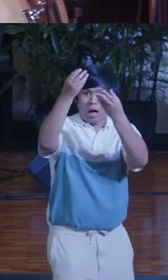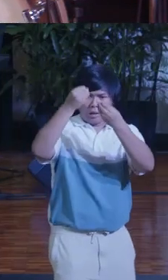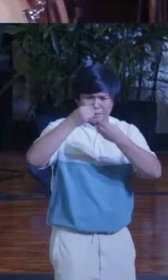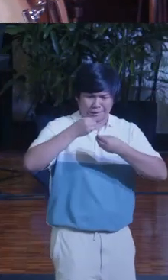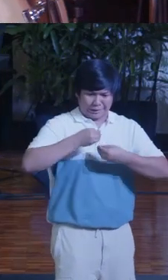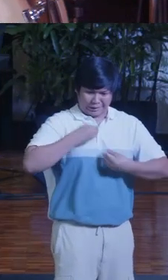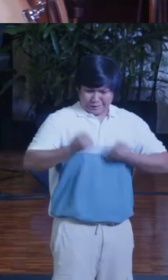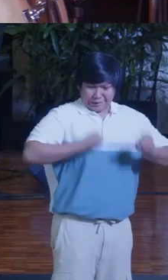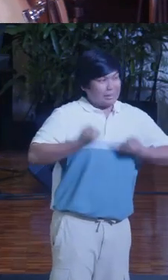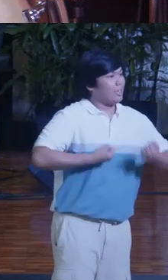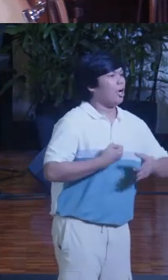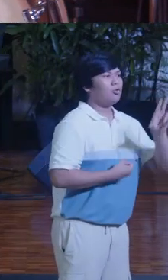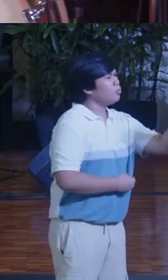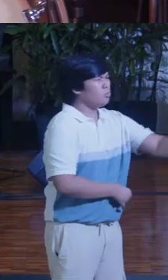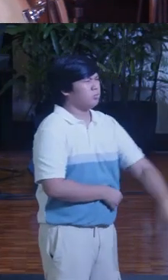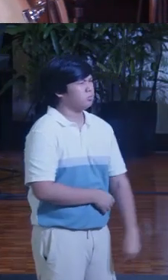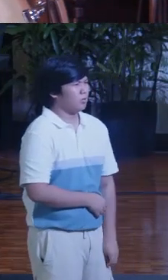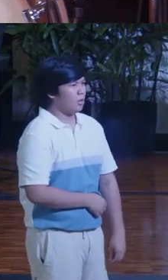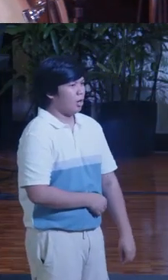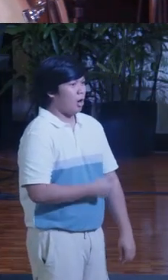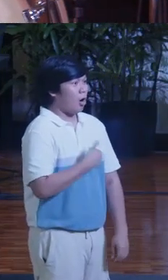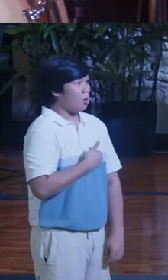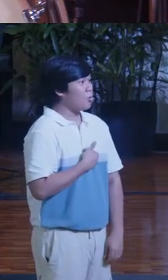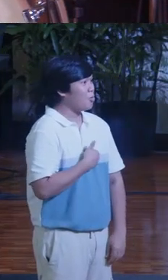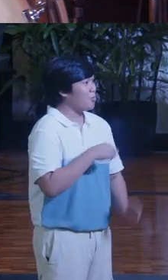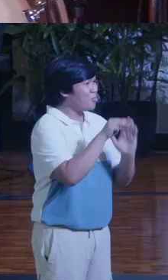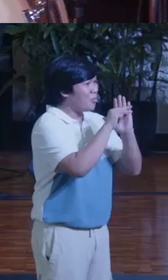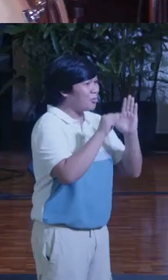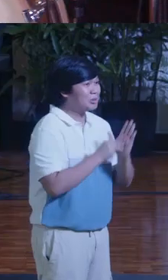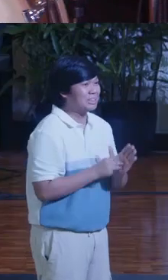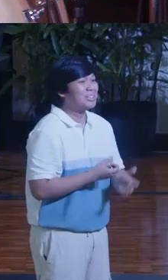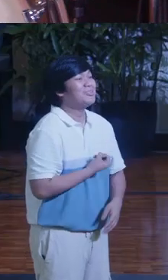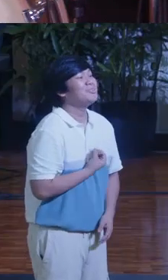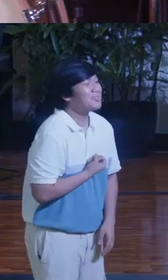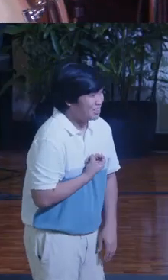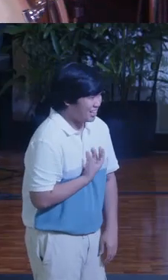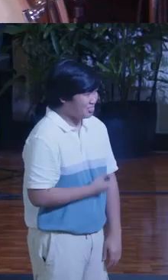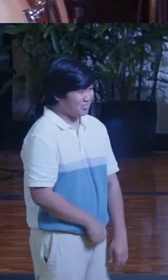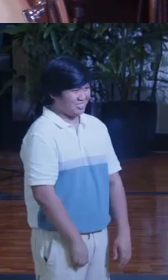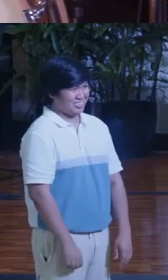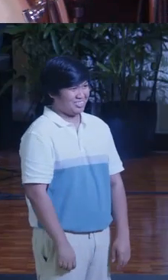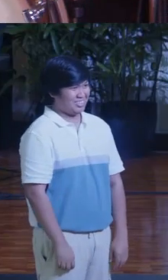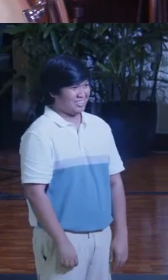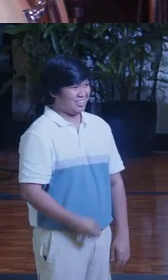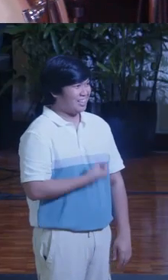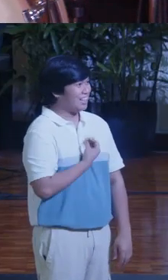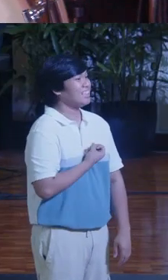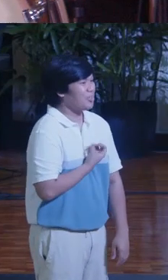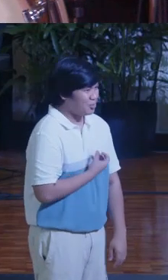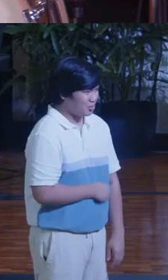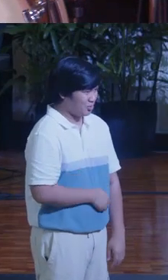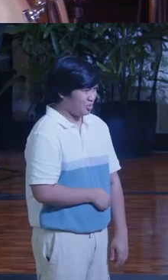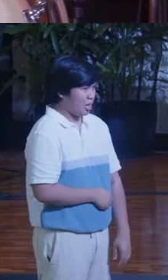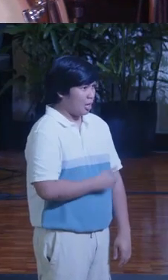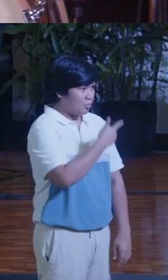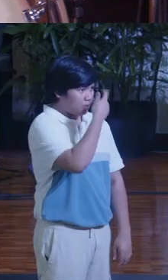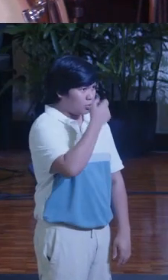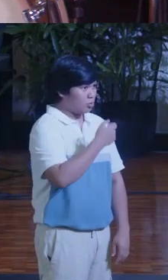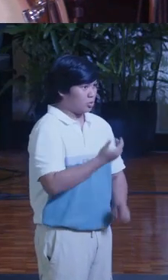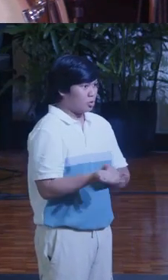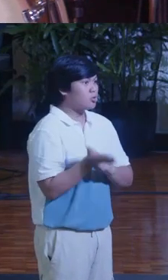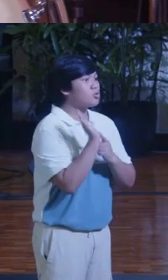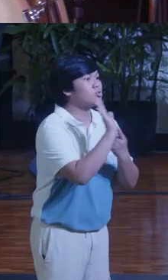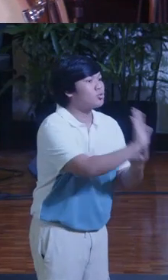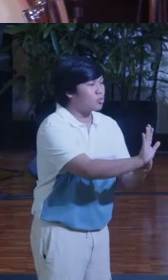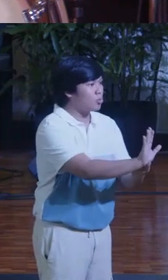Fear! Sapagkat sila, after so many centuries, ay naging alipin sa law. Ang